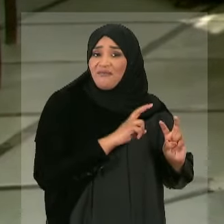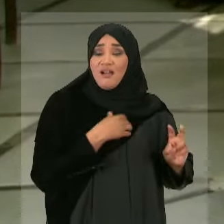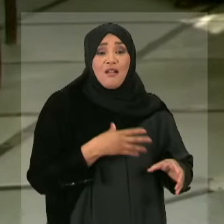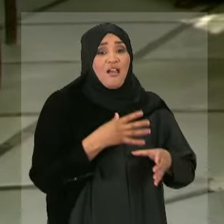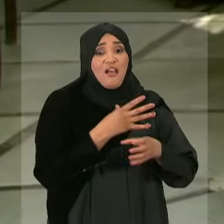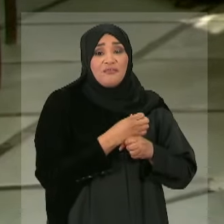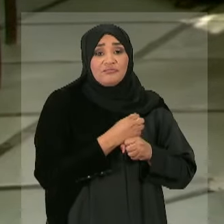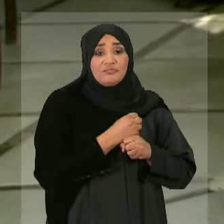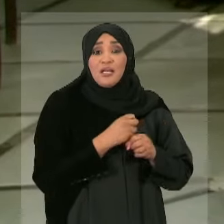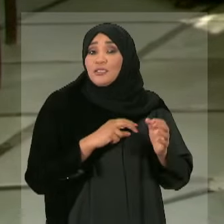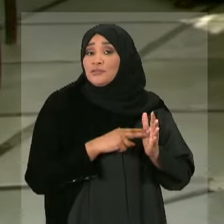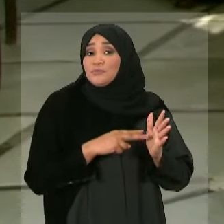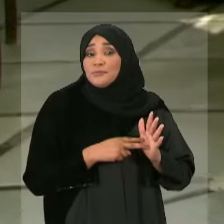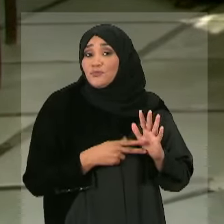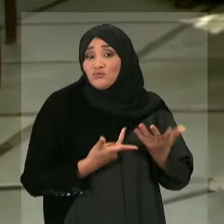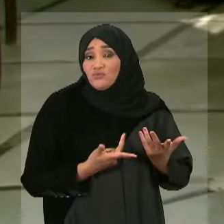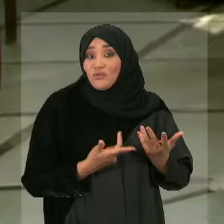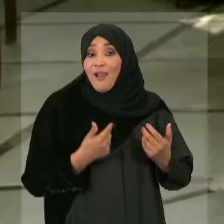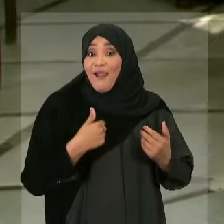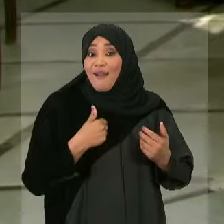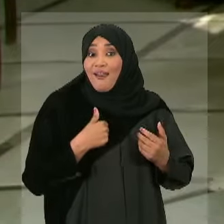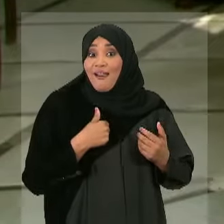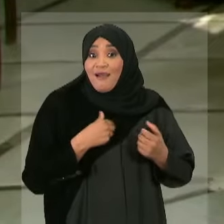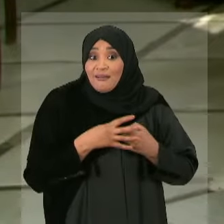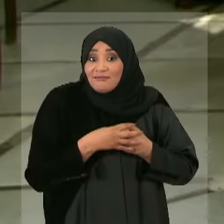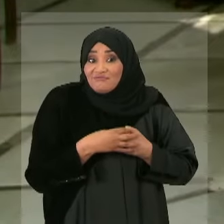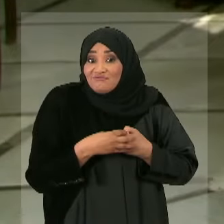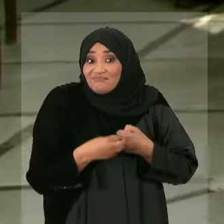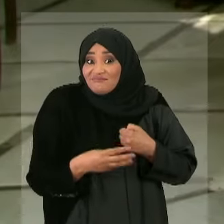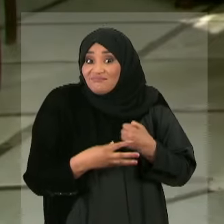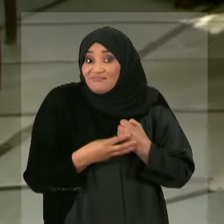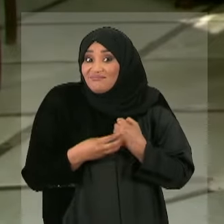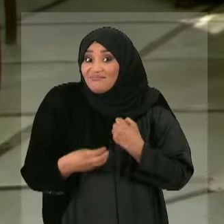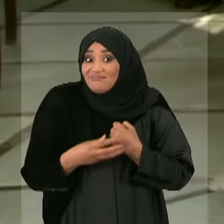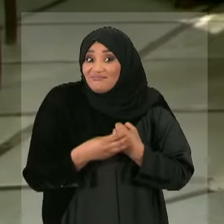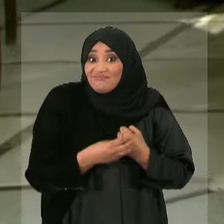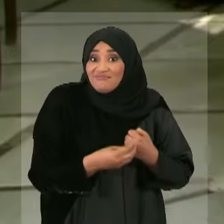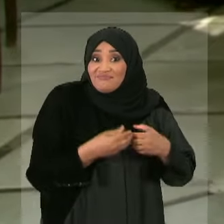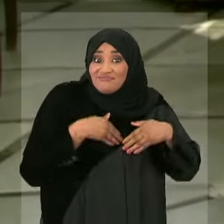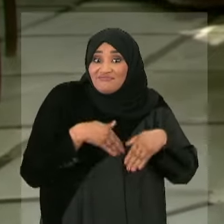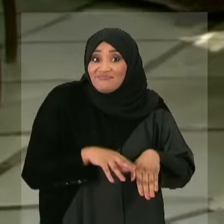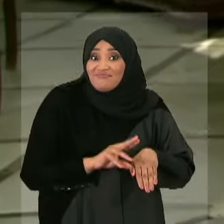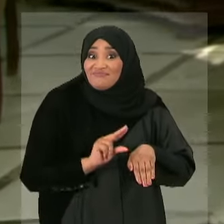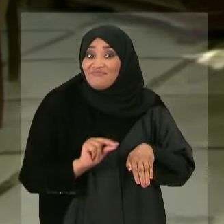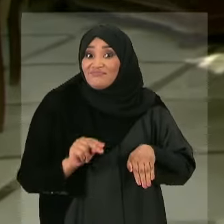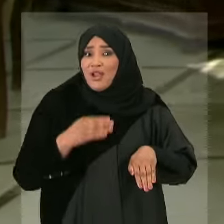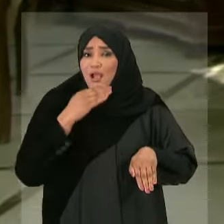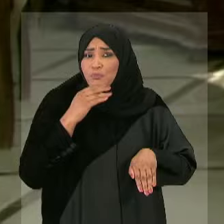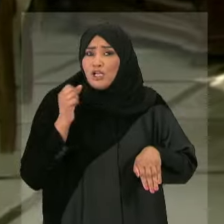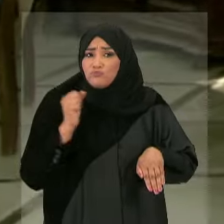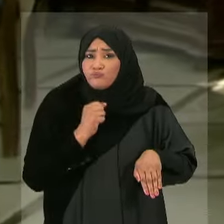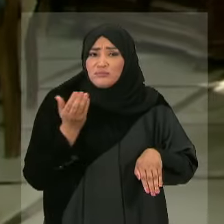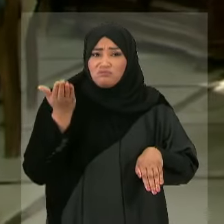الجذور. حتى أقول لك إنه جذوري عميقة، مش جذوري أنا شخصيا، كمان جذور